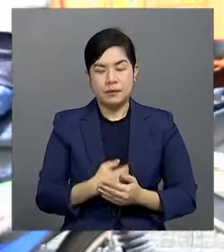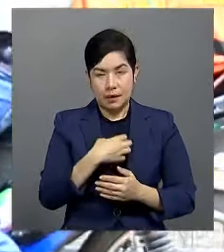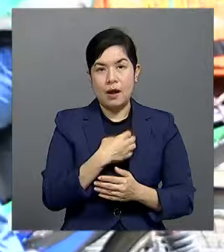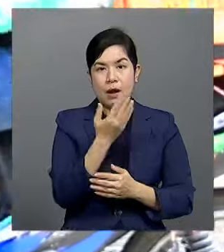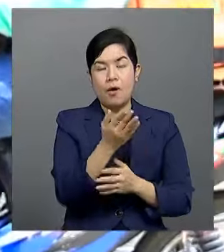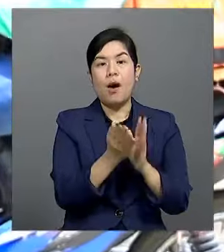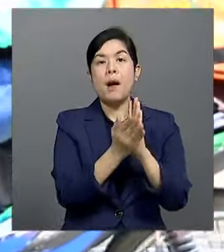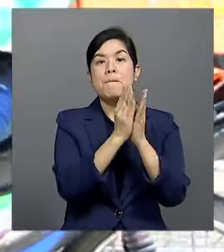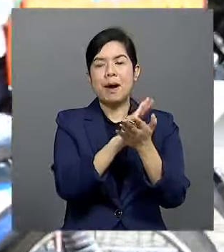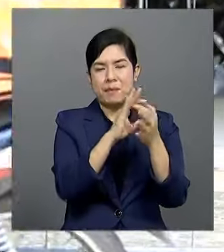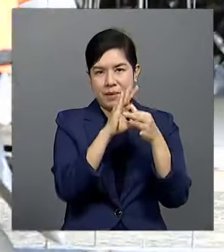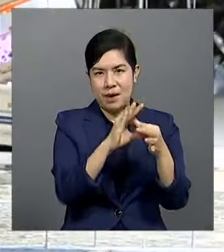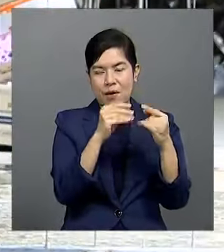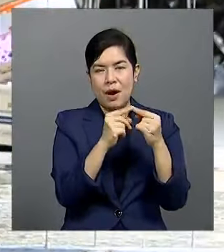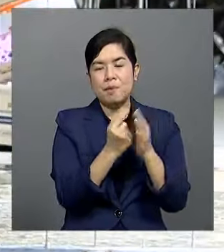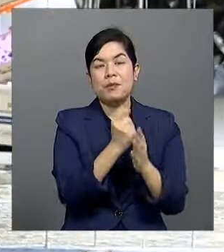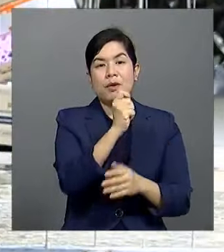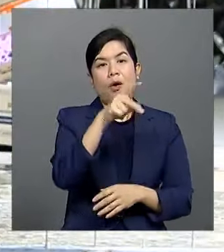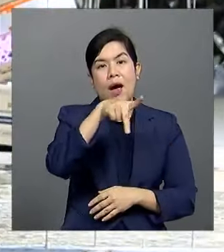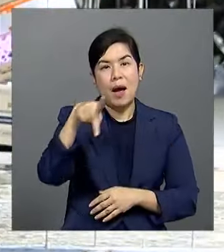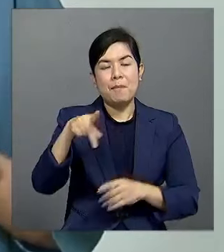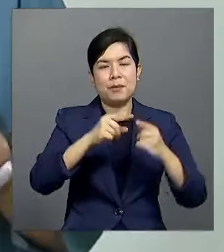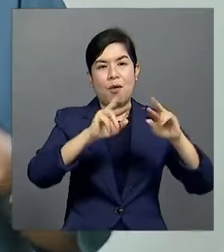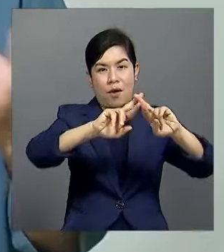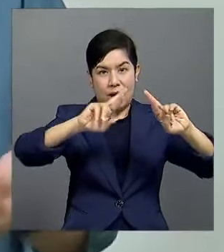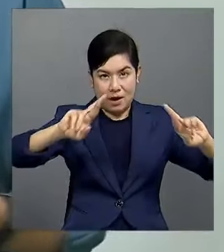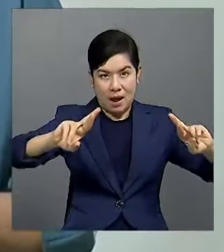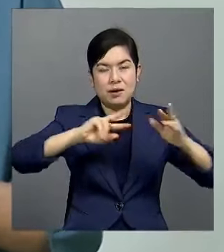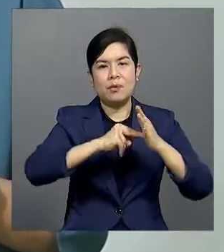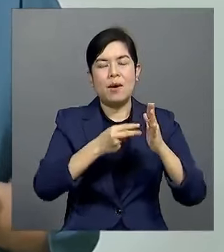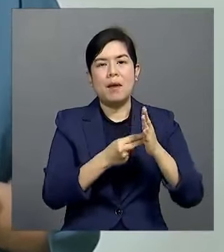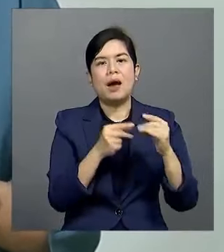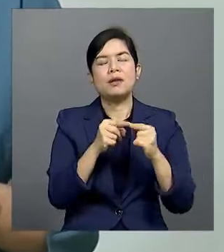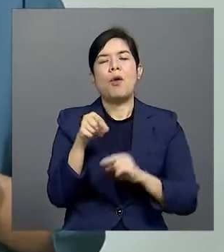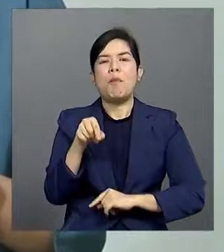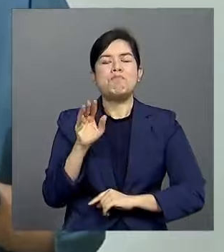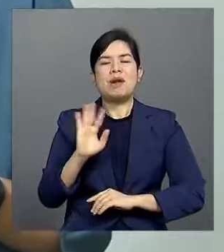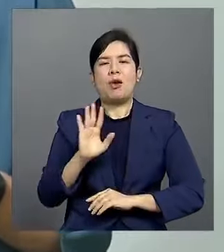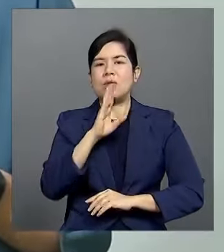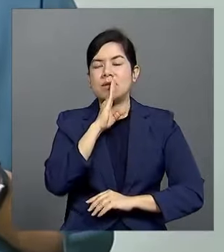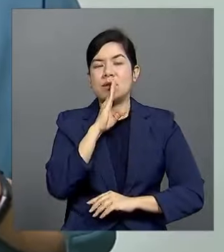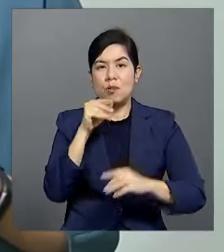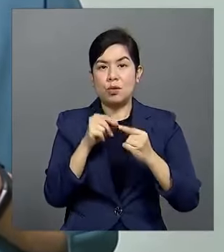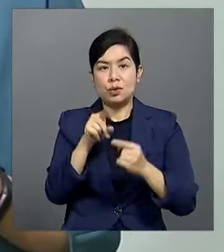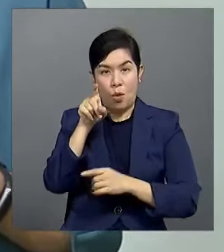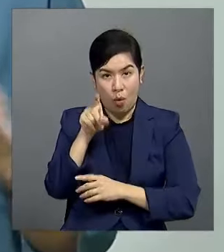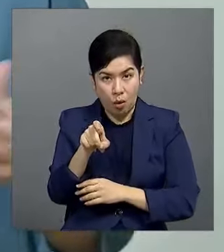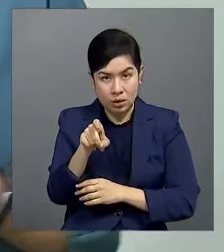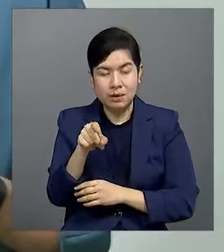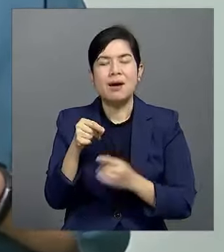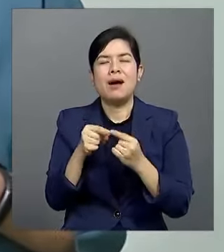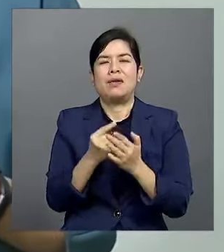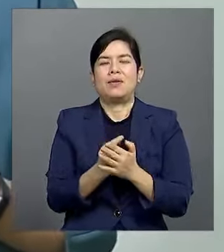แอปพลิเคชันเนี่ยให้ร้านอาหารไม่ให้มาก่อนจำเป็นค่อยให้นะคะขอก่อนแล้วค่อยให้จะดีกว่า